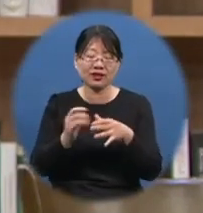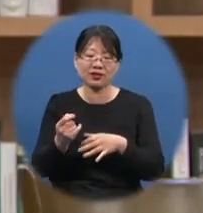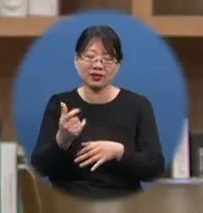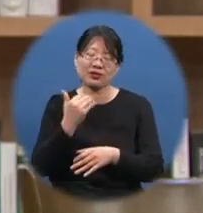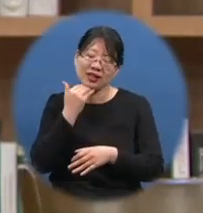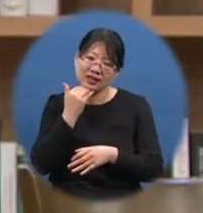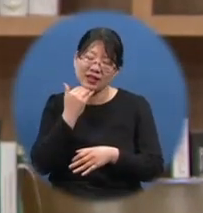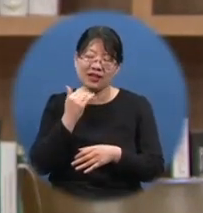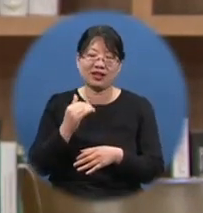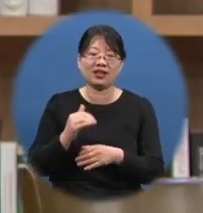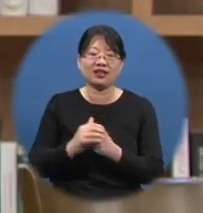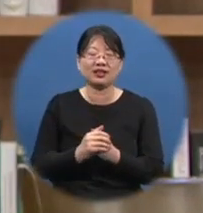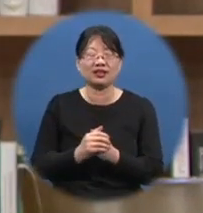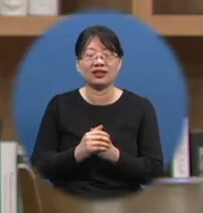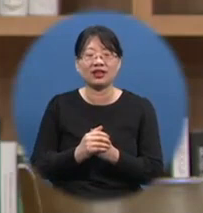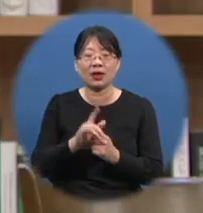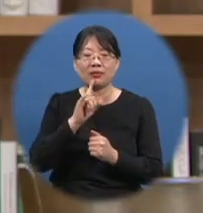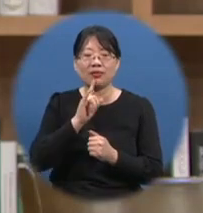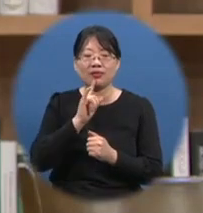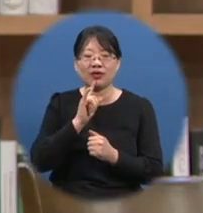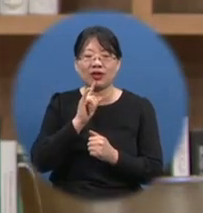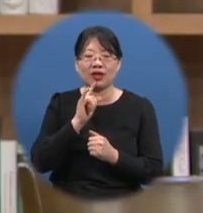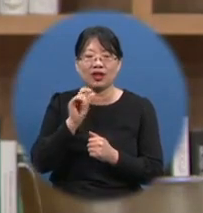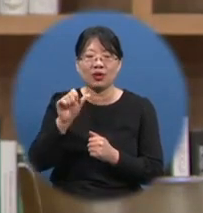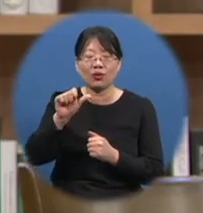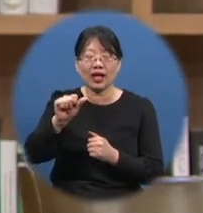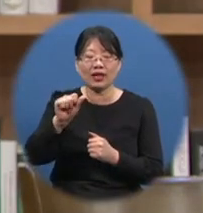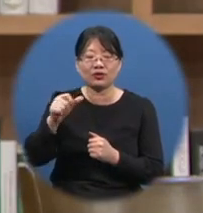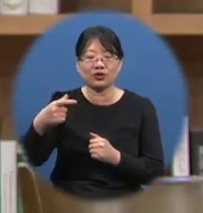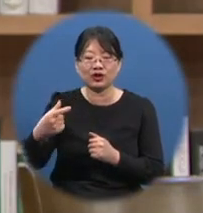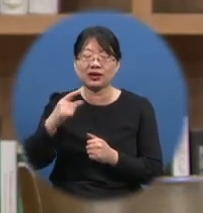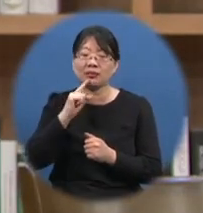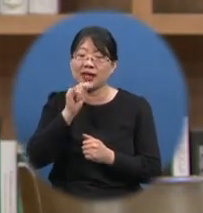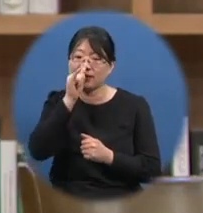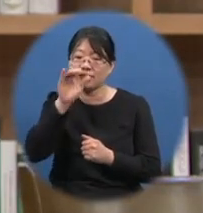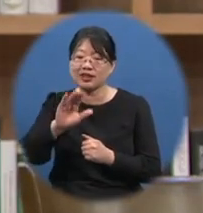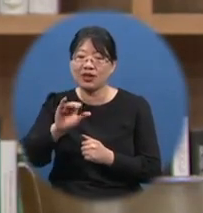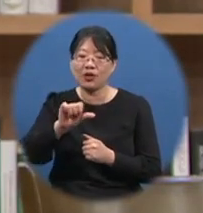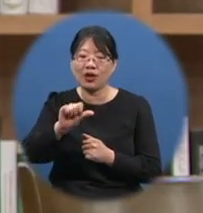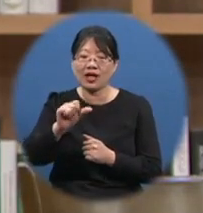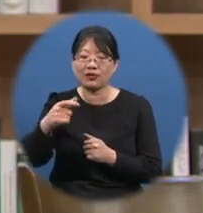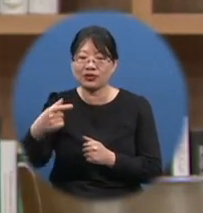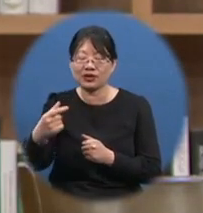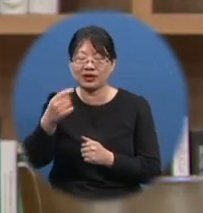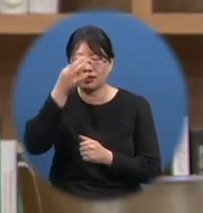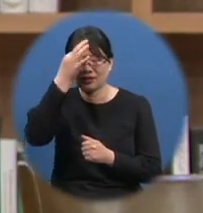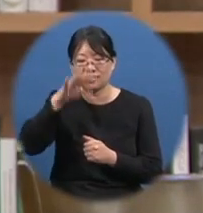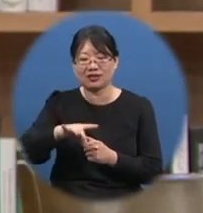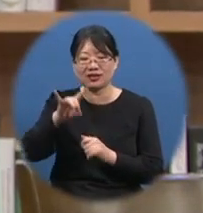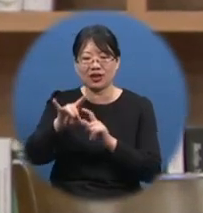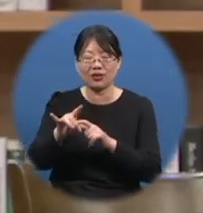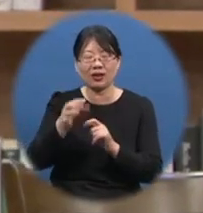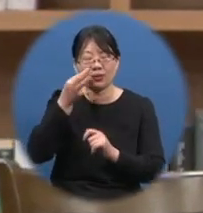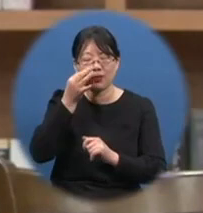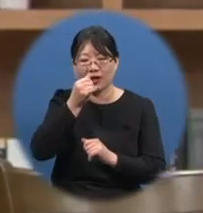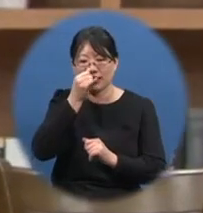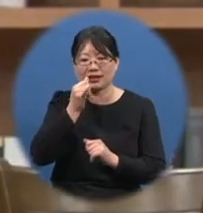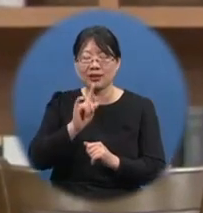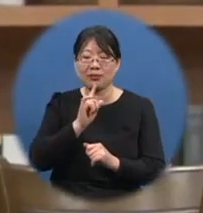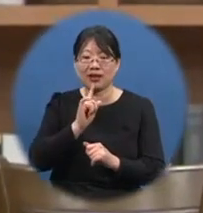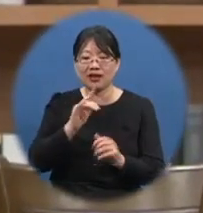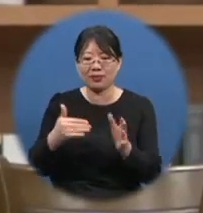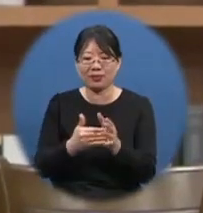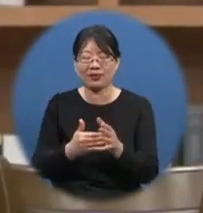아까 5G를 말씀하셨는데 예. 이번 이 평창 동계 올림픽에 이제 5G 기술을 뭐 처음으로 선보였다 뭐 이런 얘기가